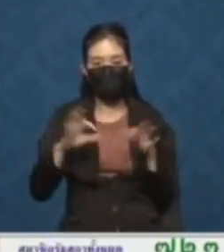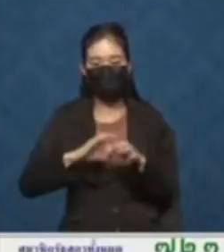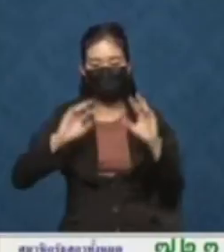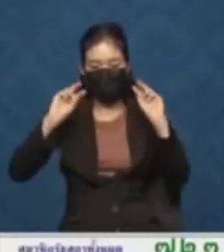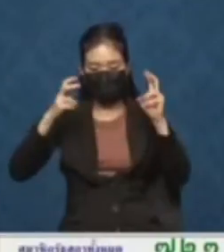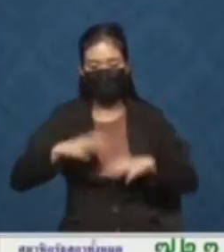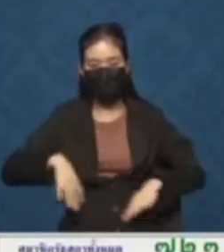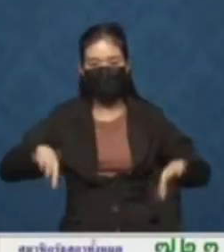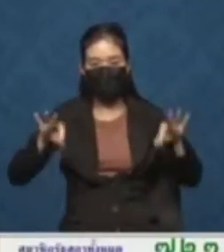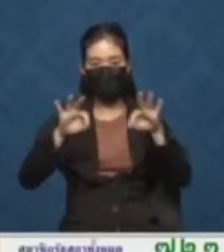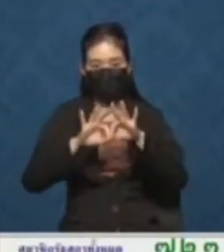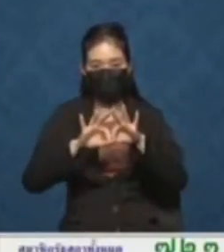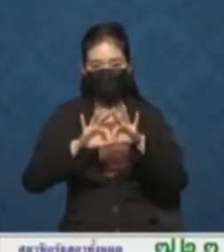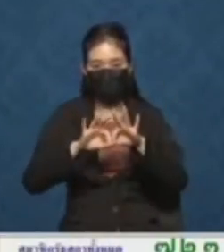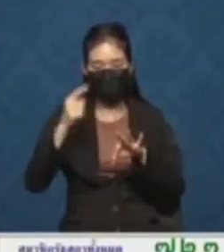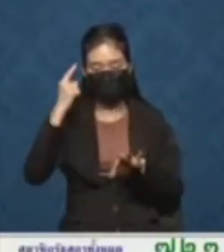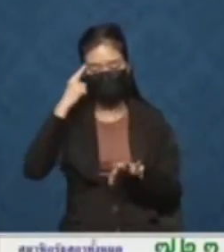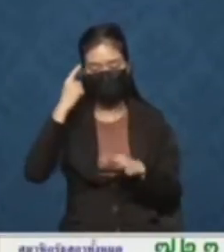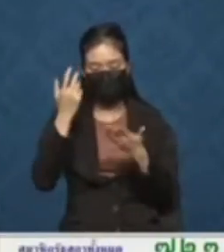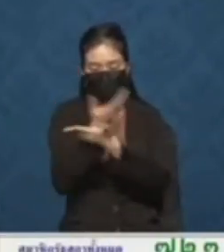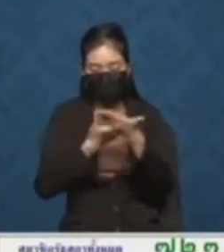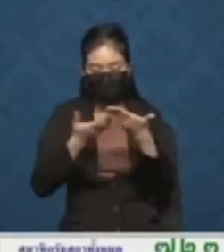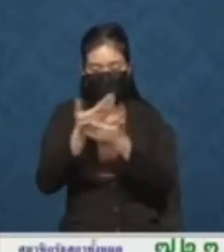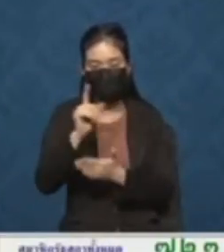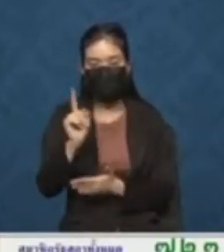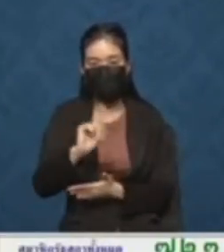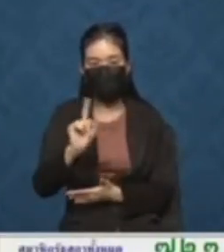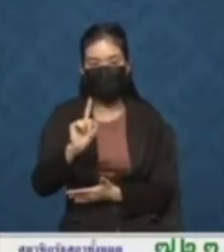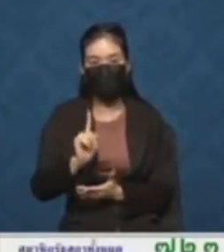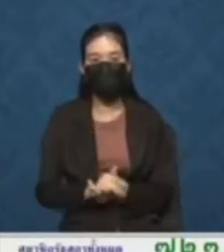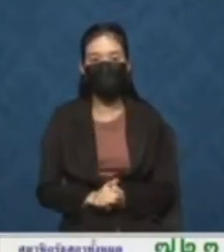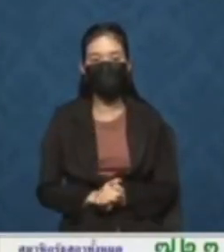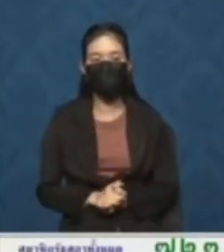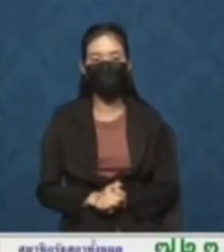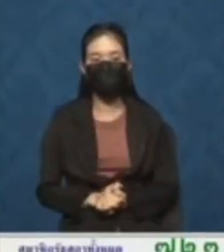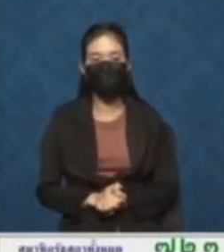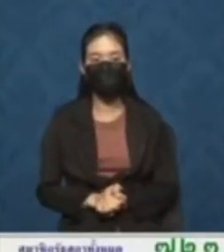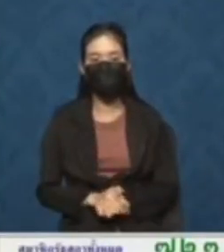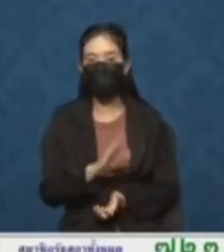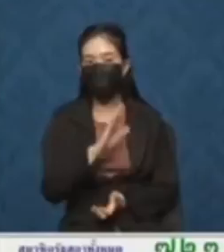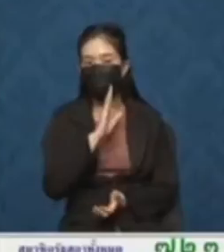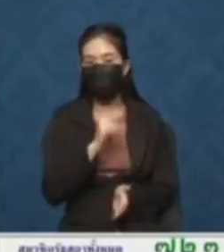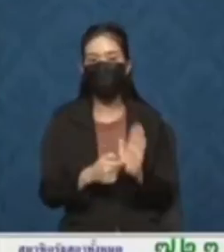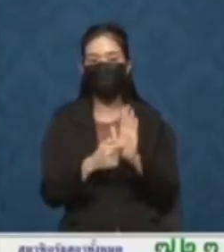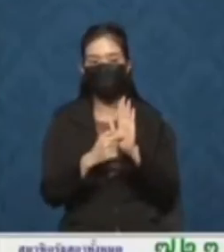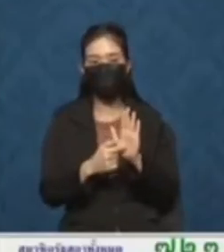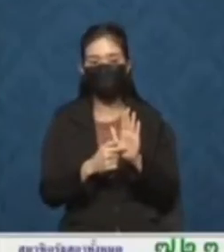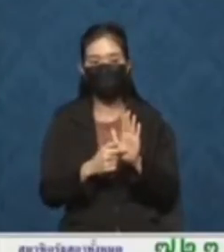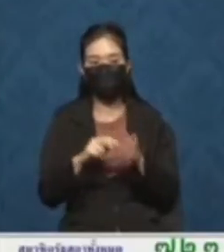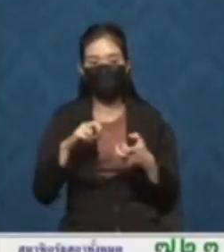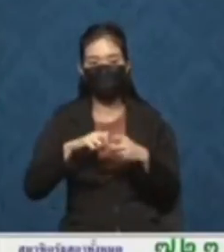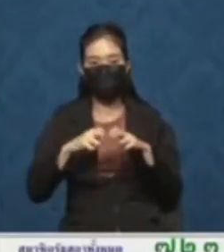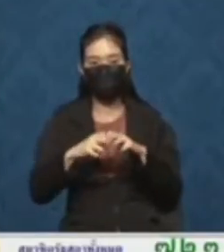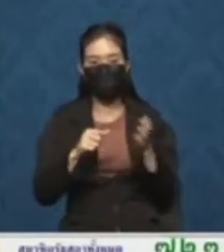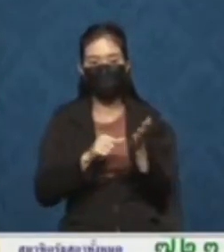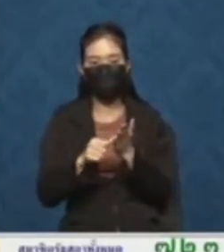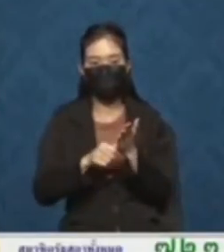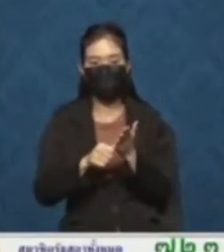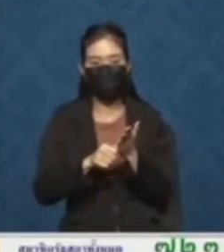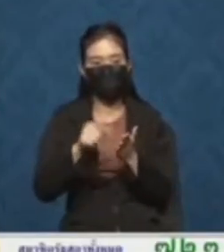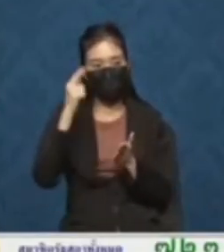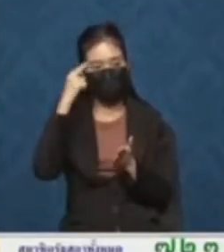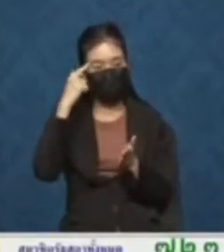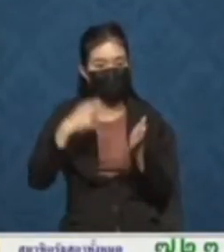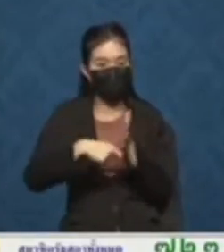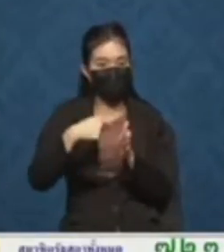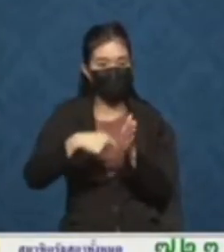เกณฑ์การใช้ดุลพินิจของผมนะครับในข้อเสนอแก้ไขเนี่ยผมจำเป็นต้องอ่านเหตุผ